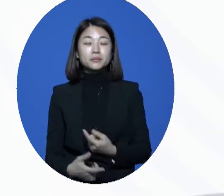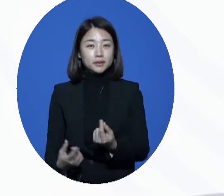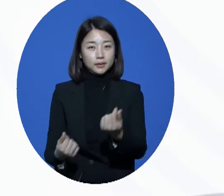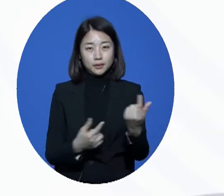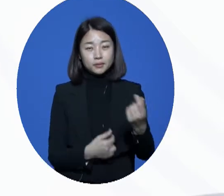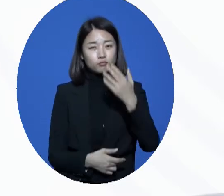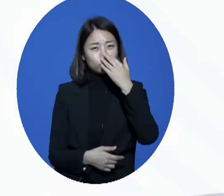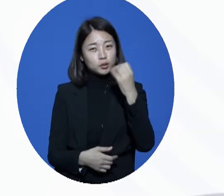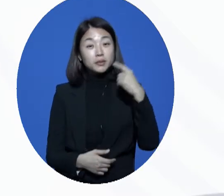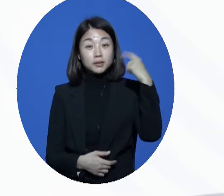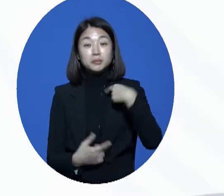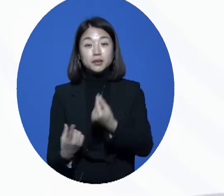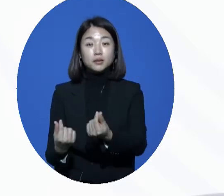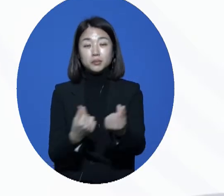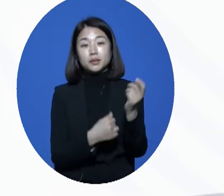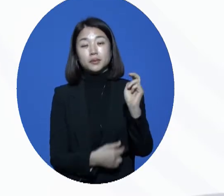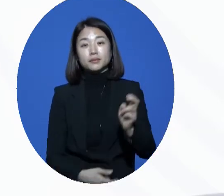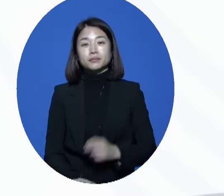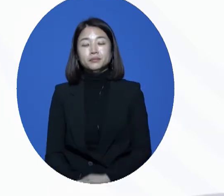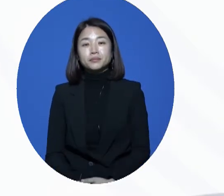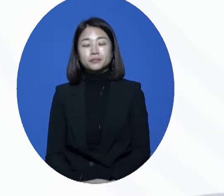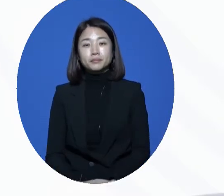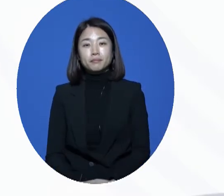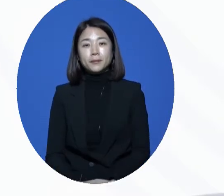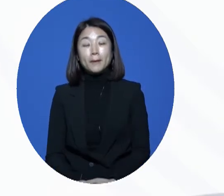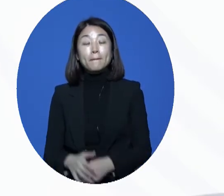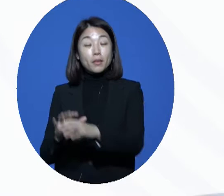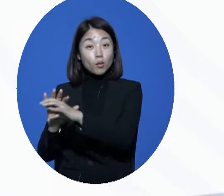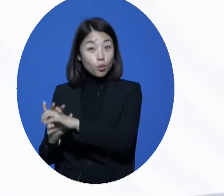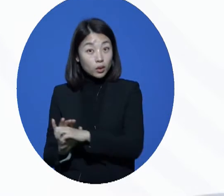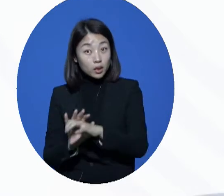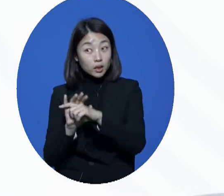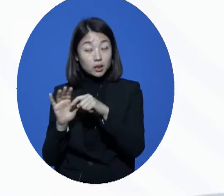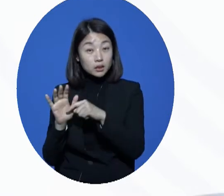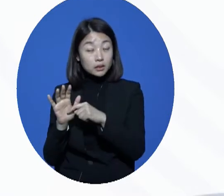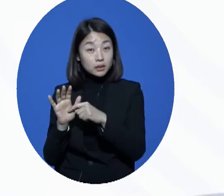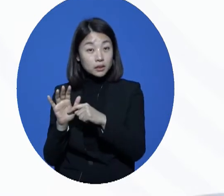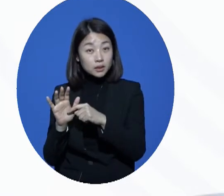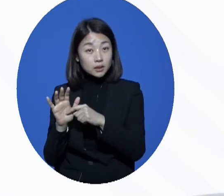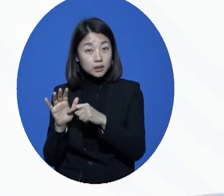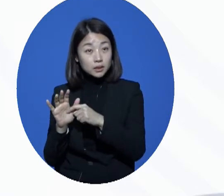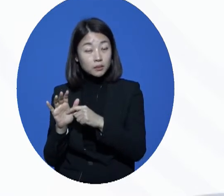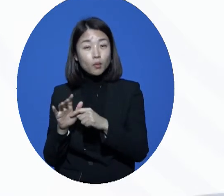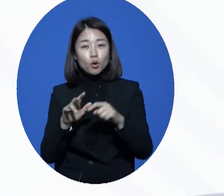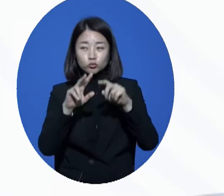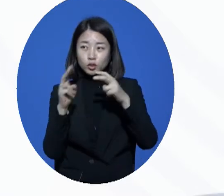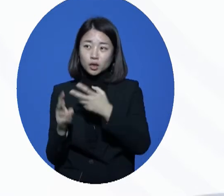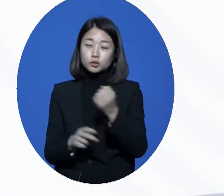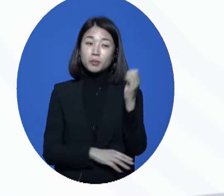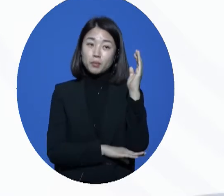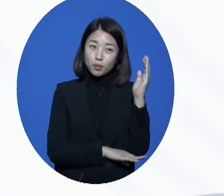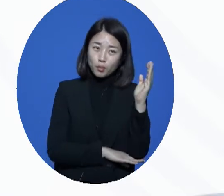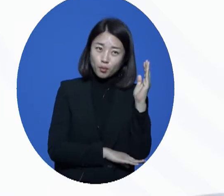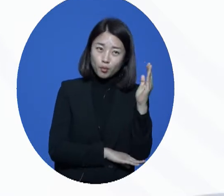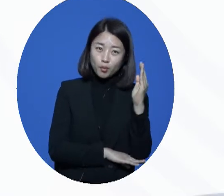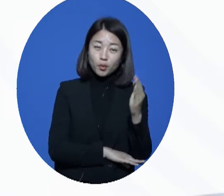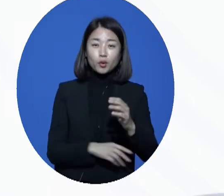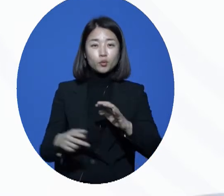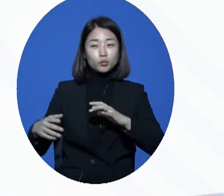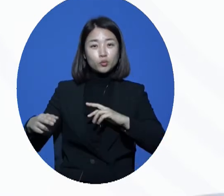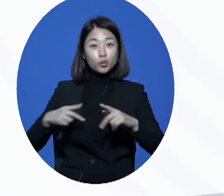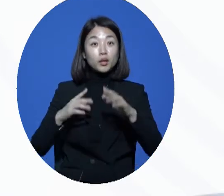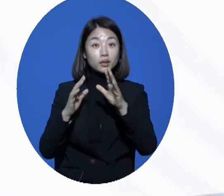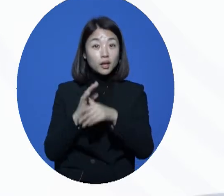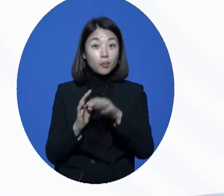조건이라고 생각하고 있습니다. 때문에 코로나에 관련된 주제들을 발표하거나 세미나에서 토론을